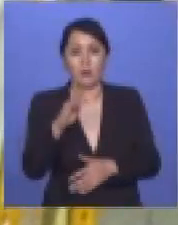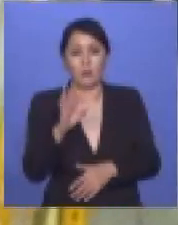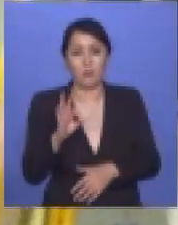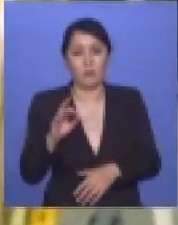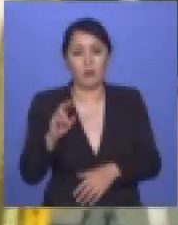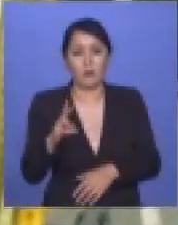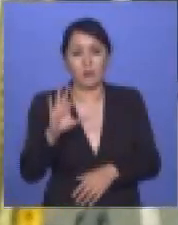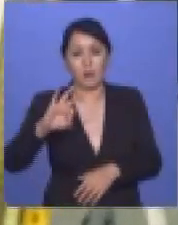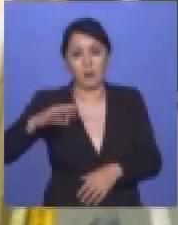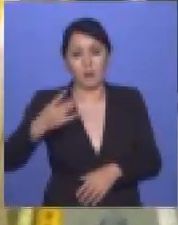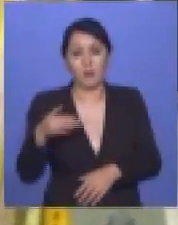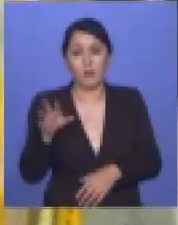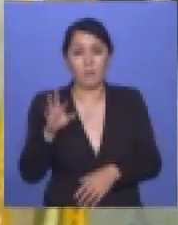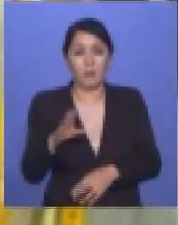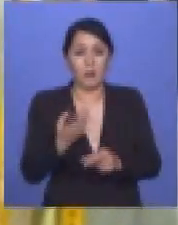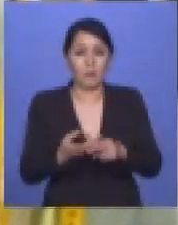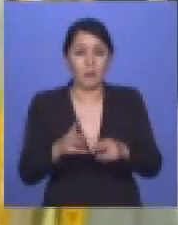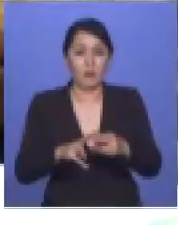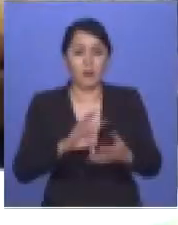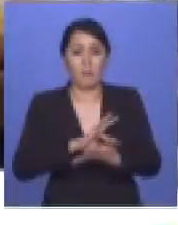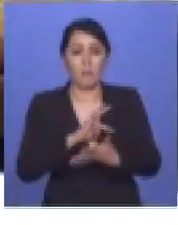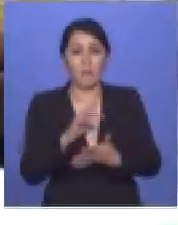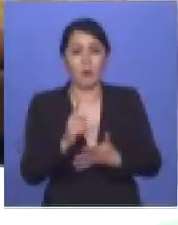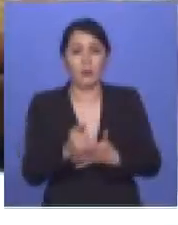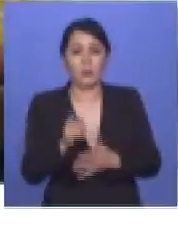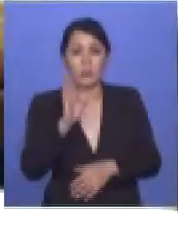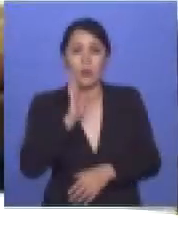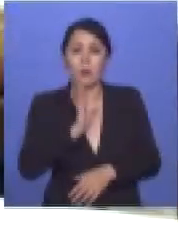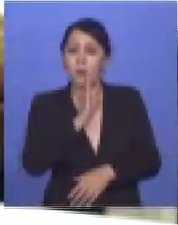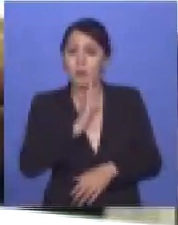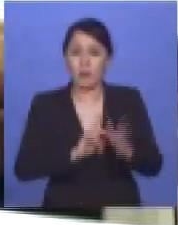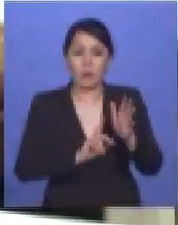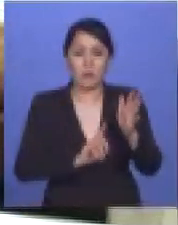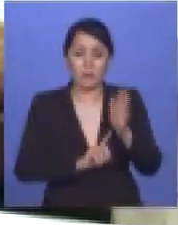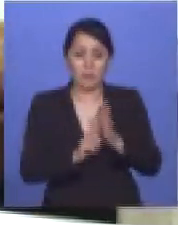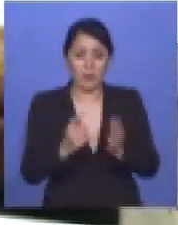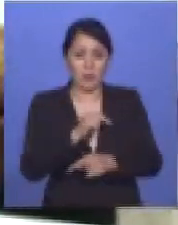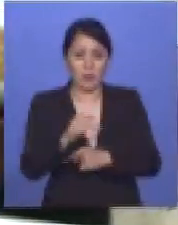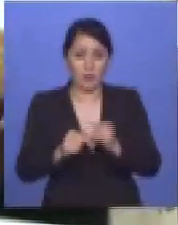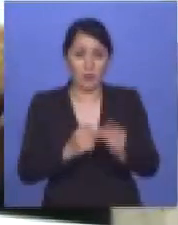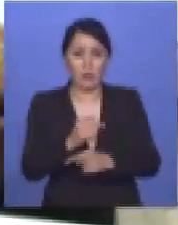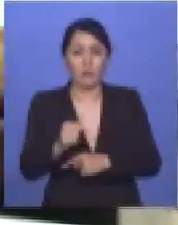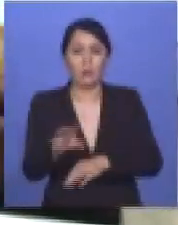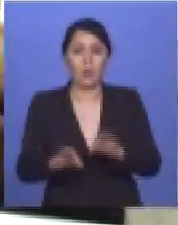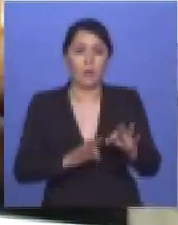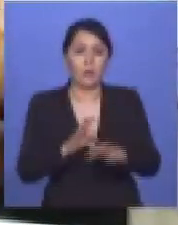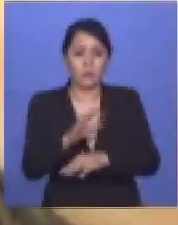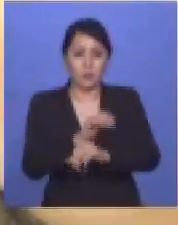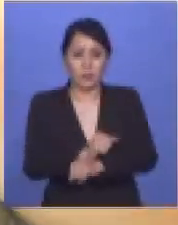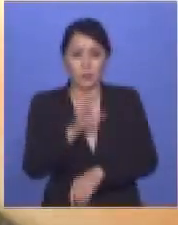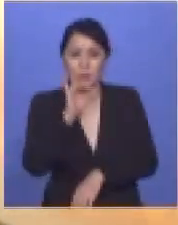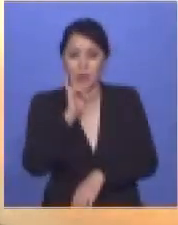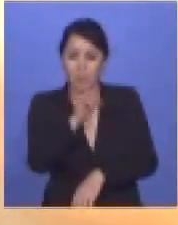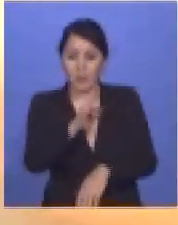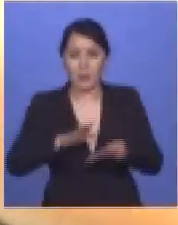бойынша социолог, жұмыс іздеп жұмыспен қамту орталығына жүгінген әйел, бастау бизнес жобасына қатысып, бизнес жоспар қорғап, шағын ателье